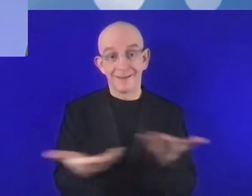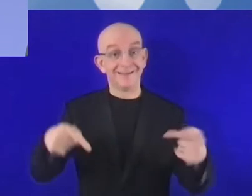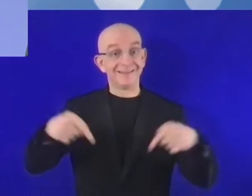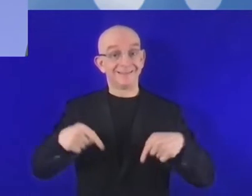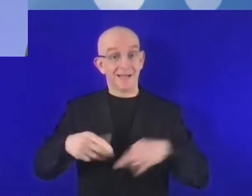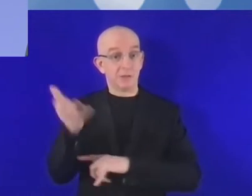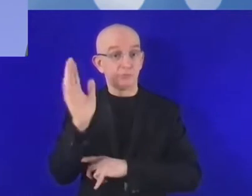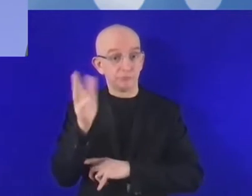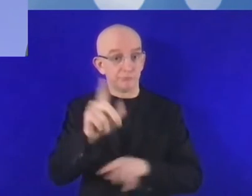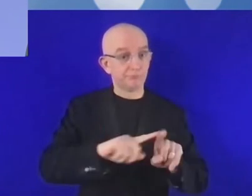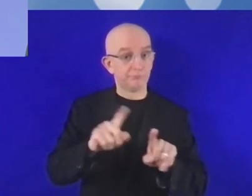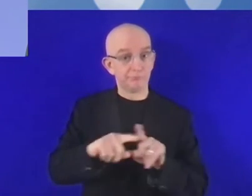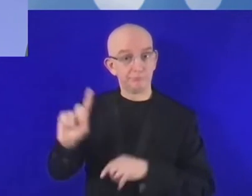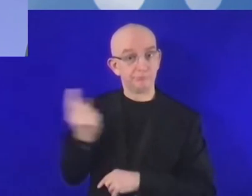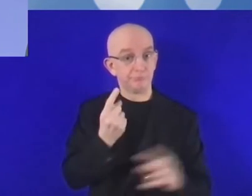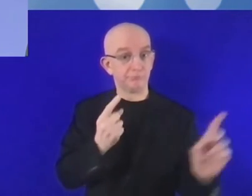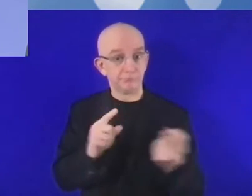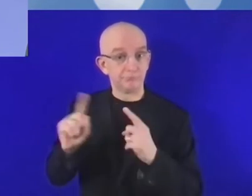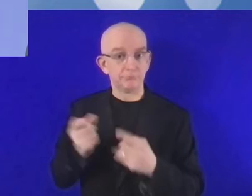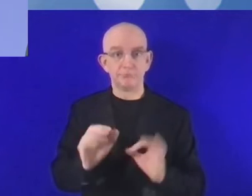шанс их непосредственно